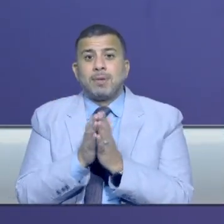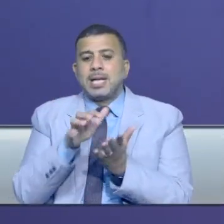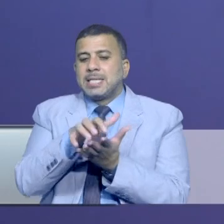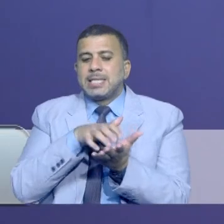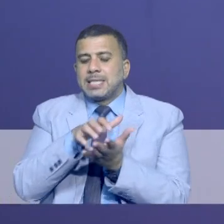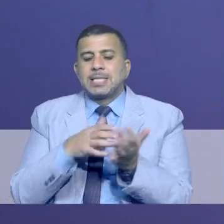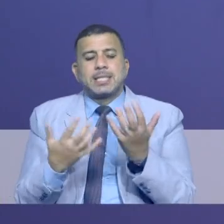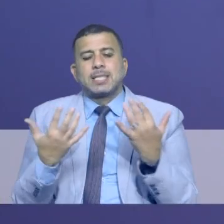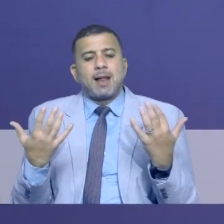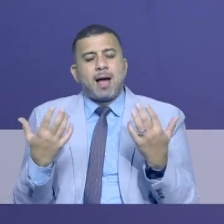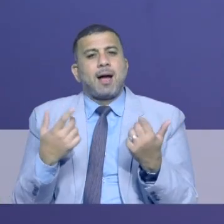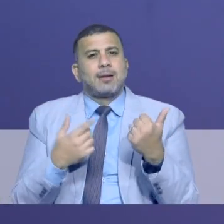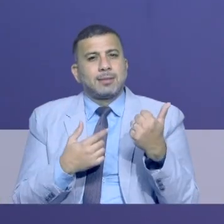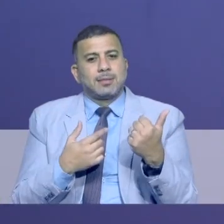الزراعه